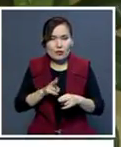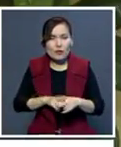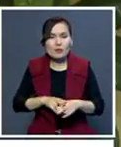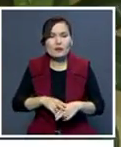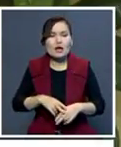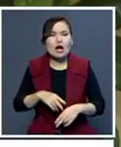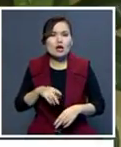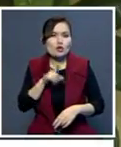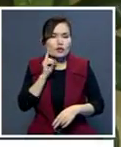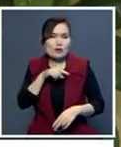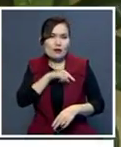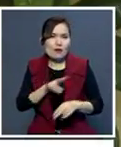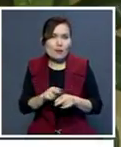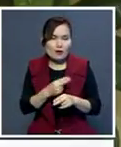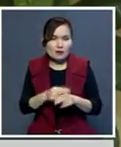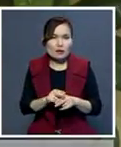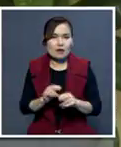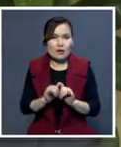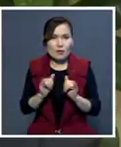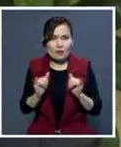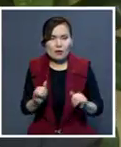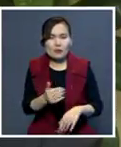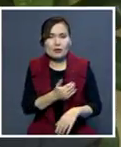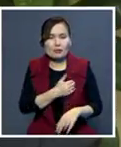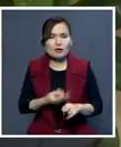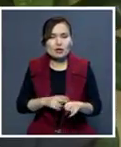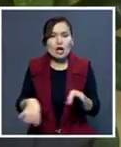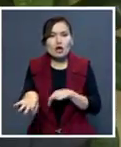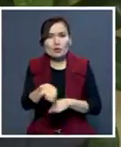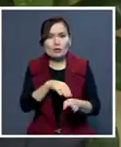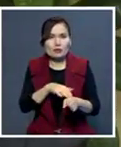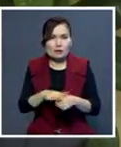осы санаттағы жастарды әлеуметтендіру процестерін іске асыру бойынша біраз жобалар қолға алынады.